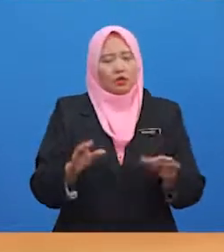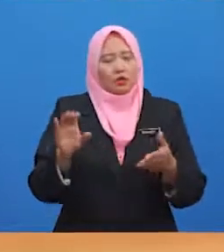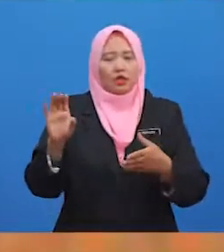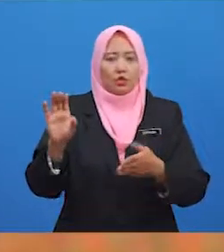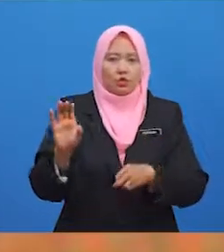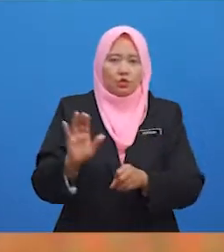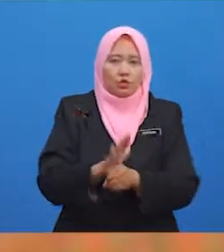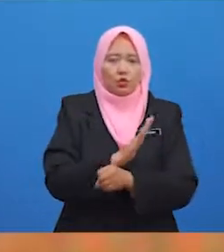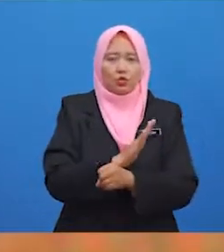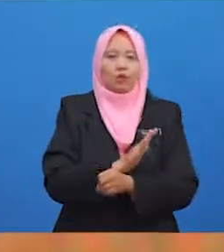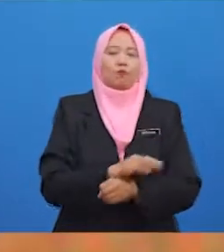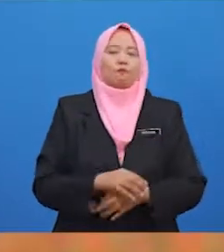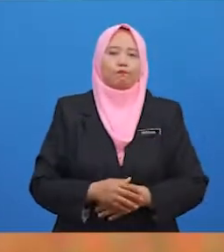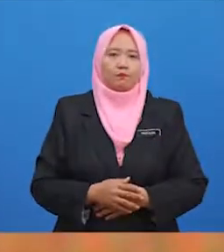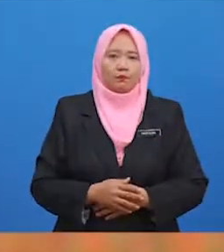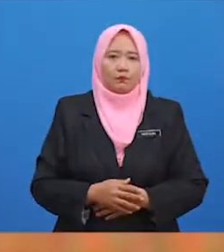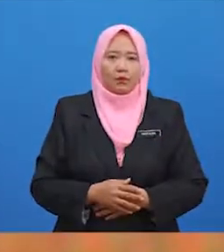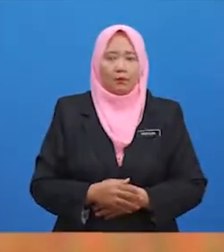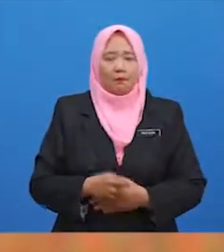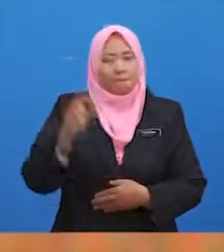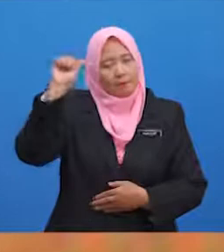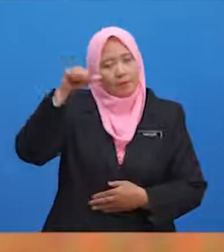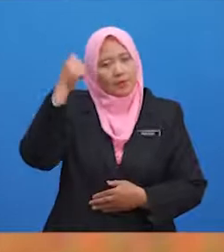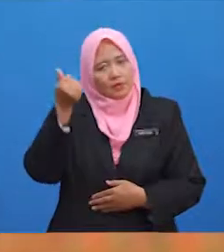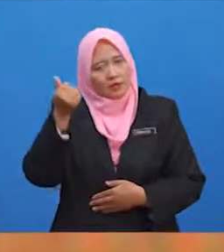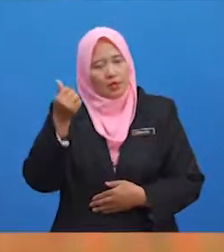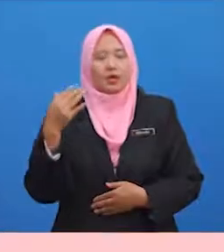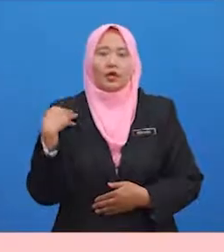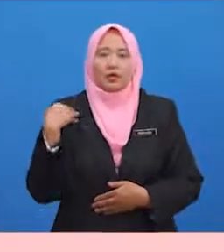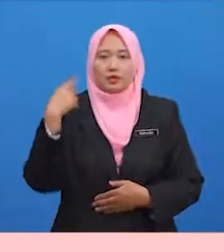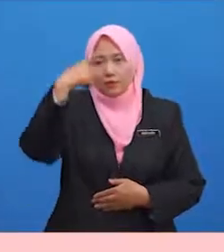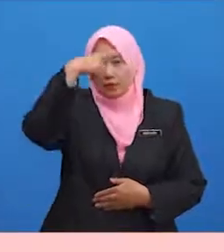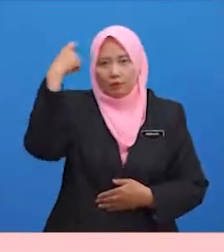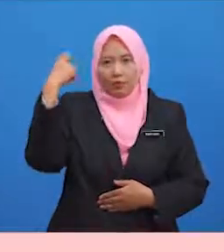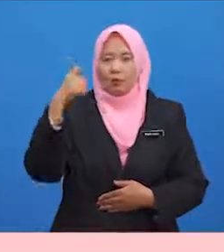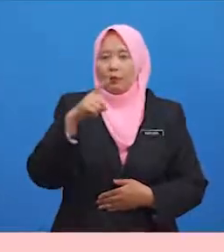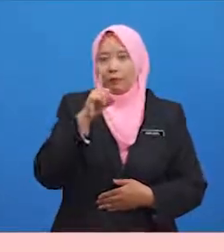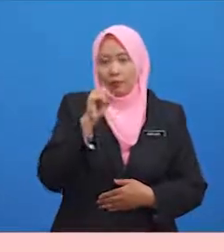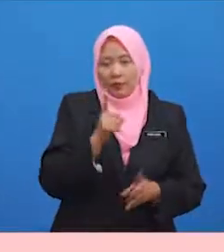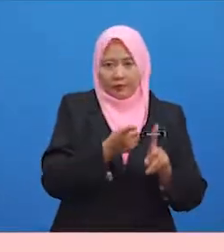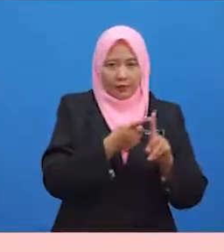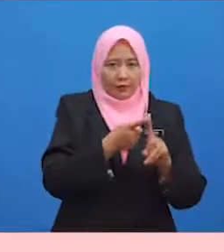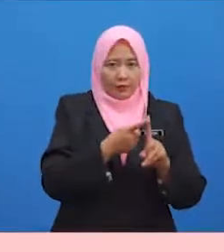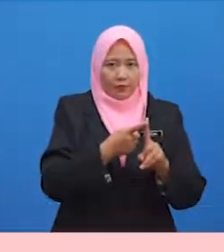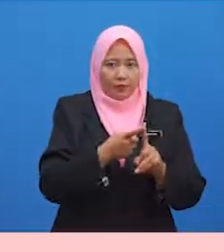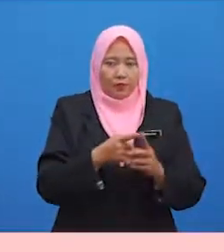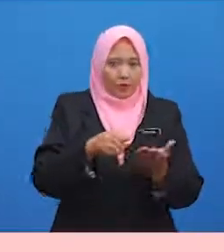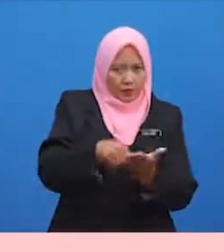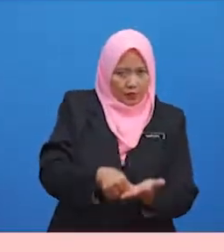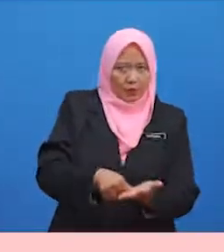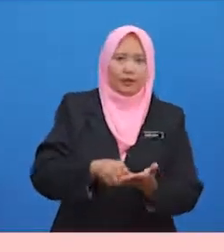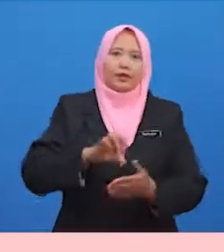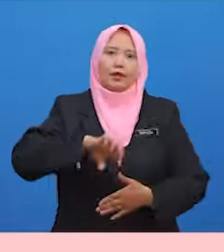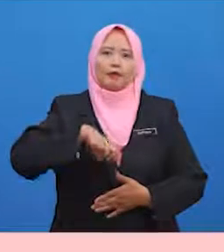seketika. Pengsan boleh disebabkan oleh beberapa punca seperti tekanan emosi, pengumpulan darah